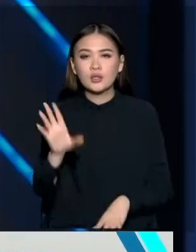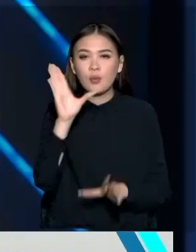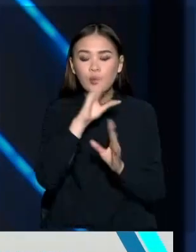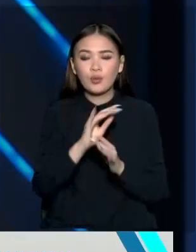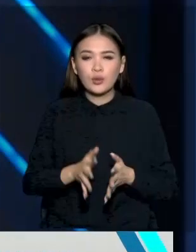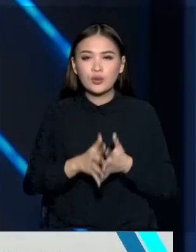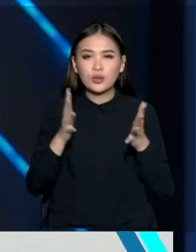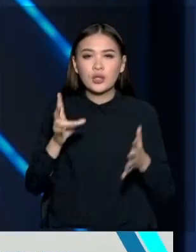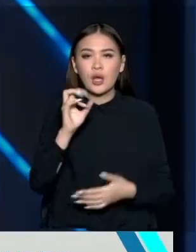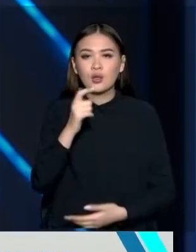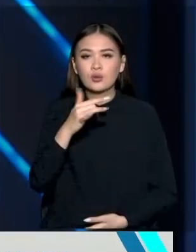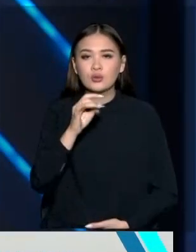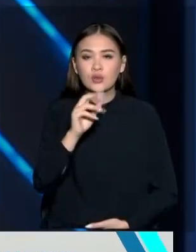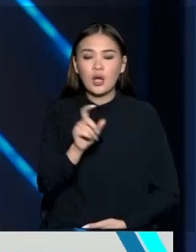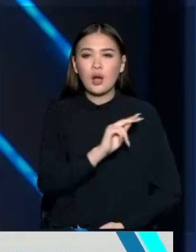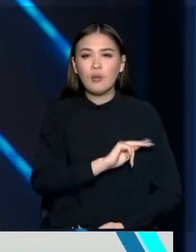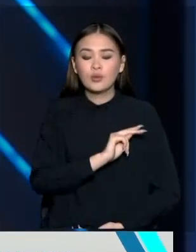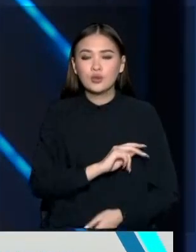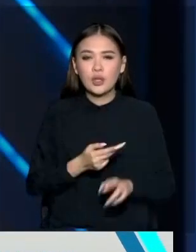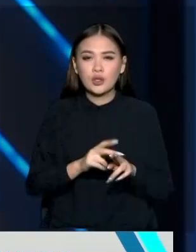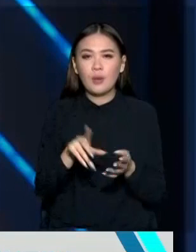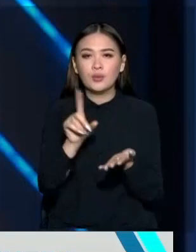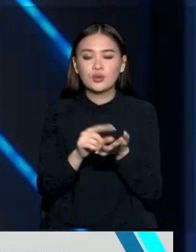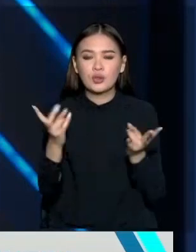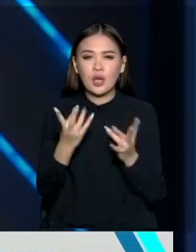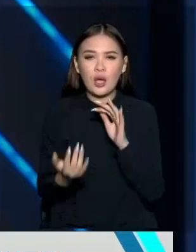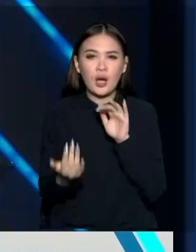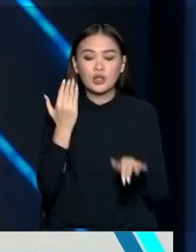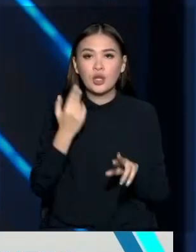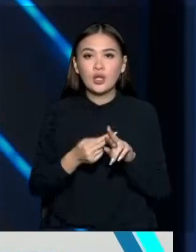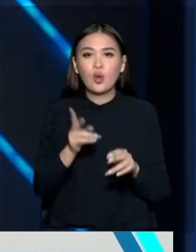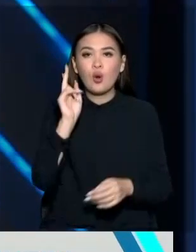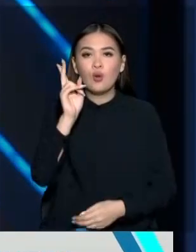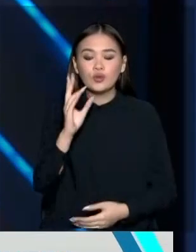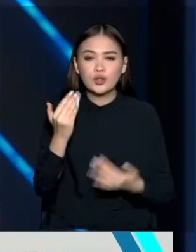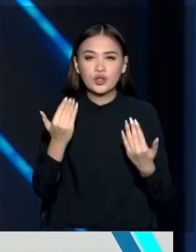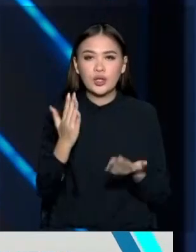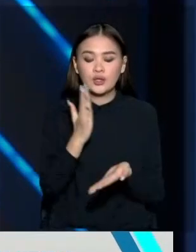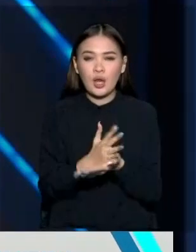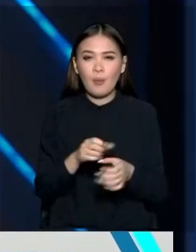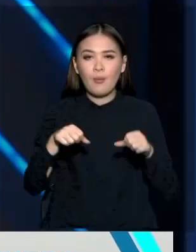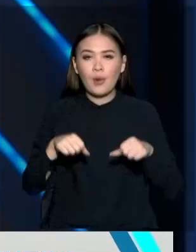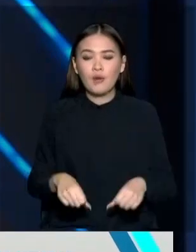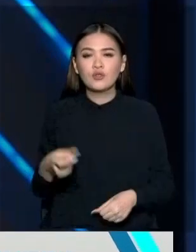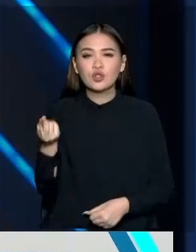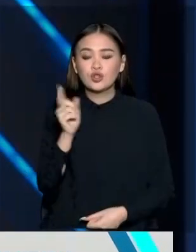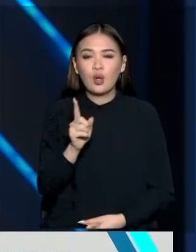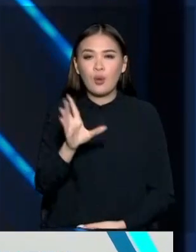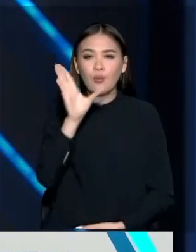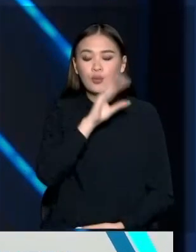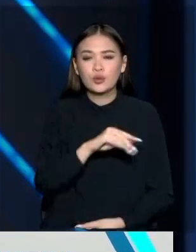большую нагрузку по работе и должен выходить на пенсию раньше у кого есть сейчас такое право и что